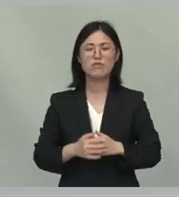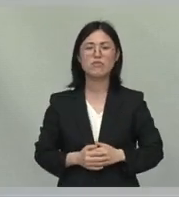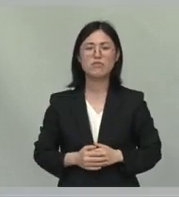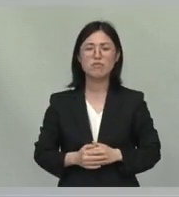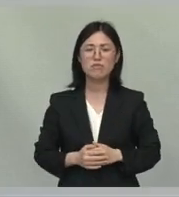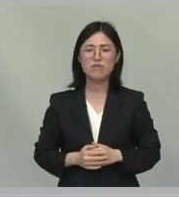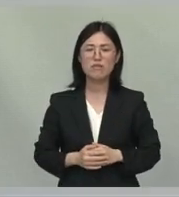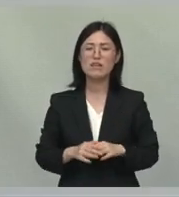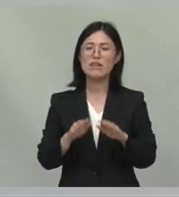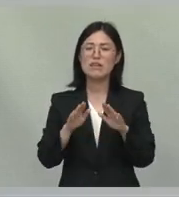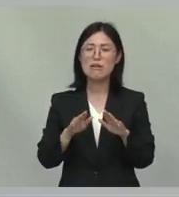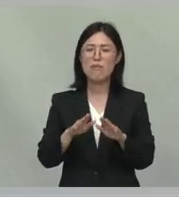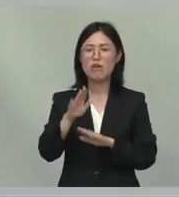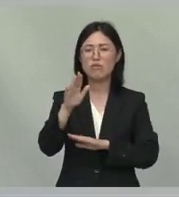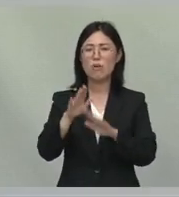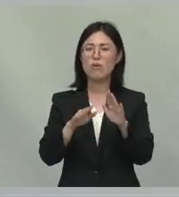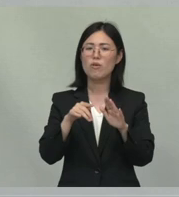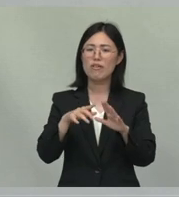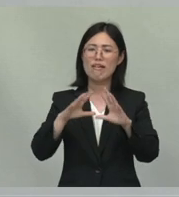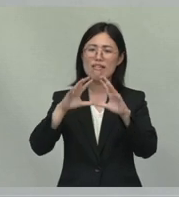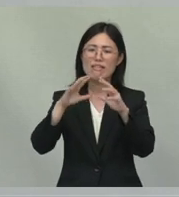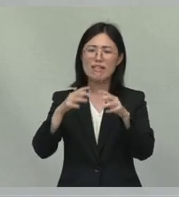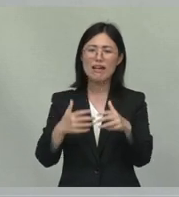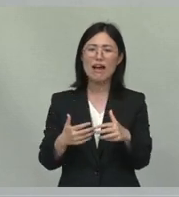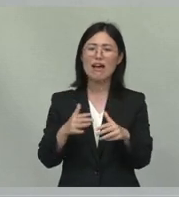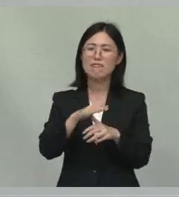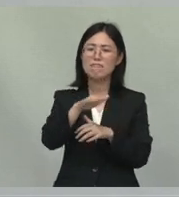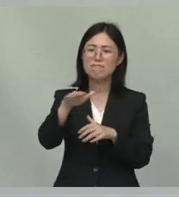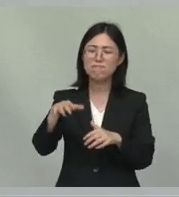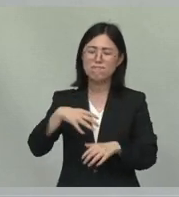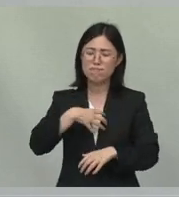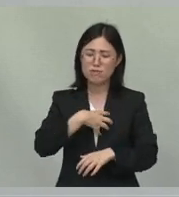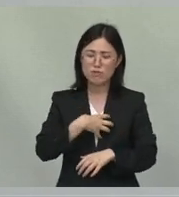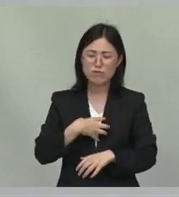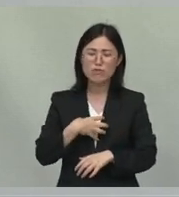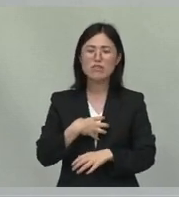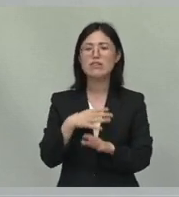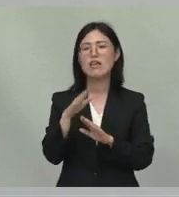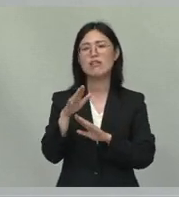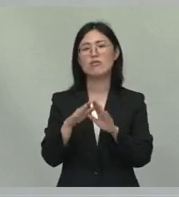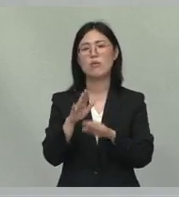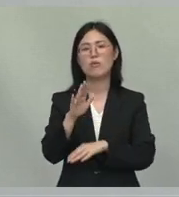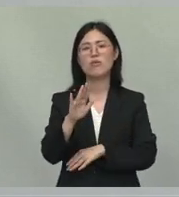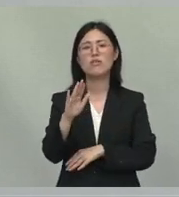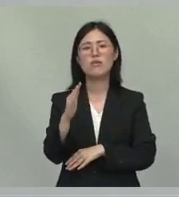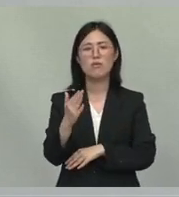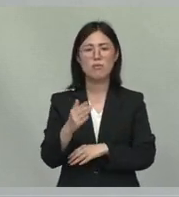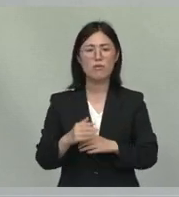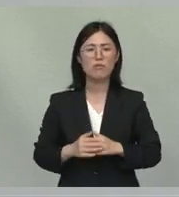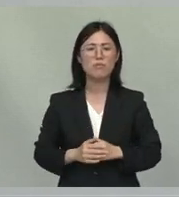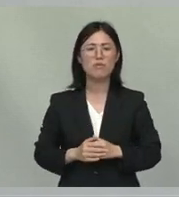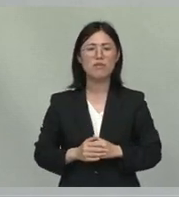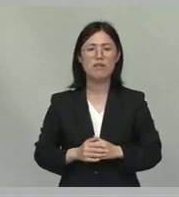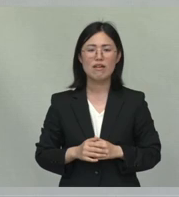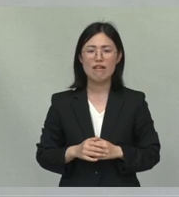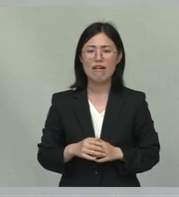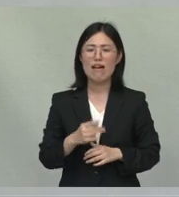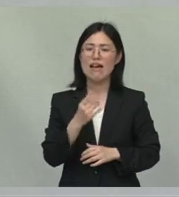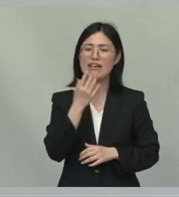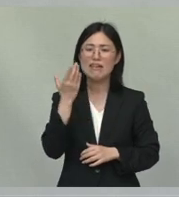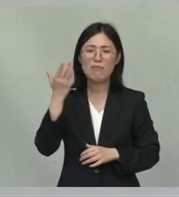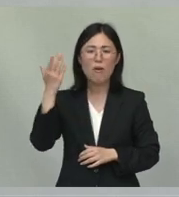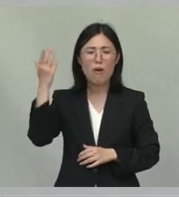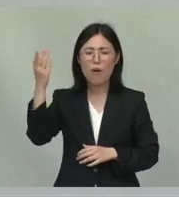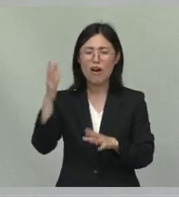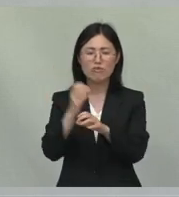禍の中で世界中の方が苦しんでおられますが、 どんな時にも希望を失わず